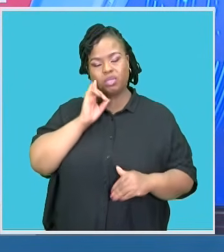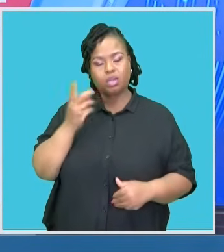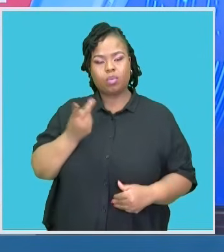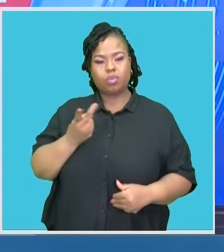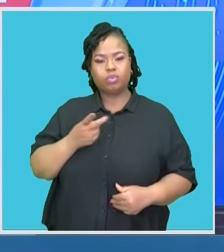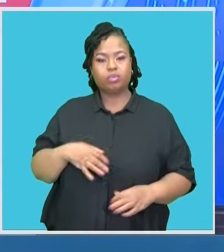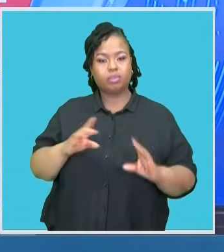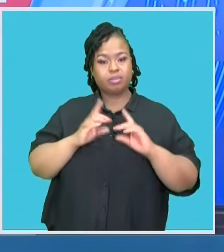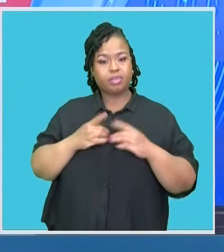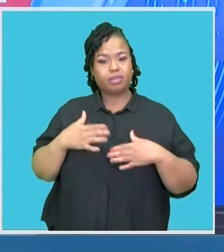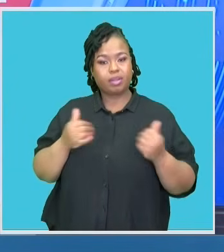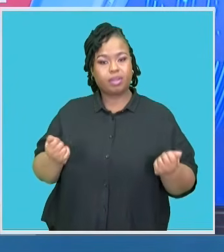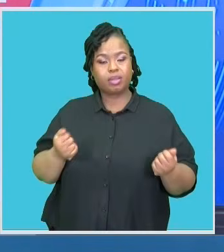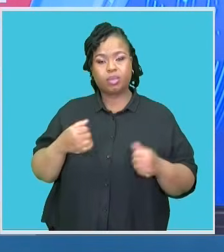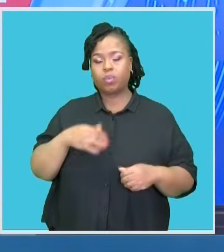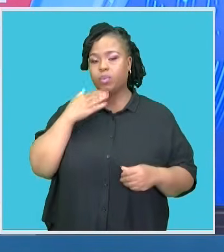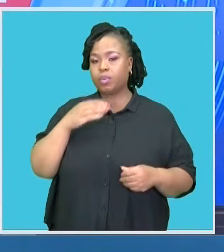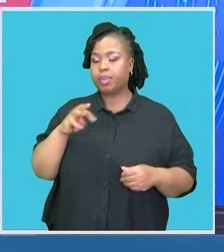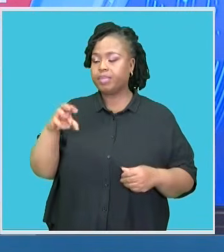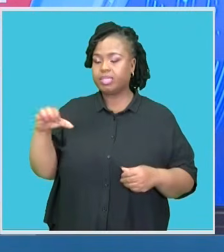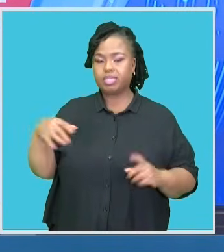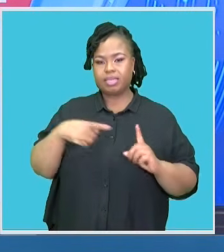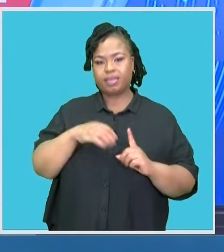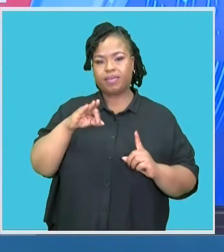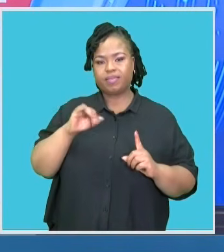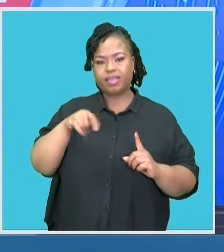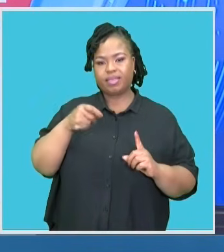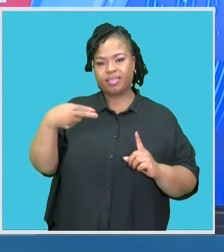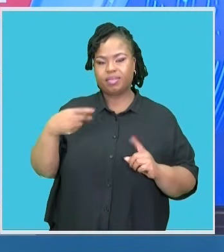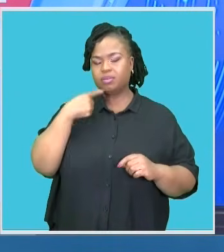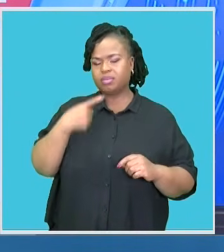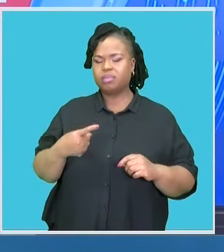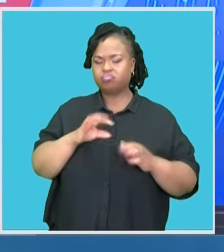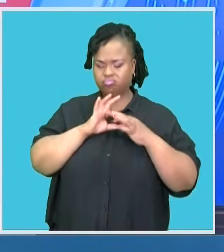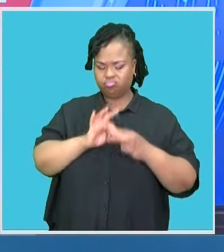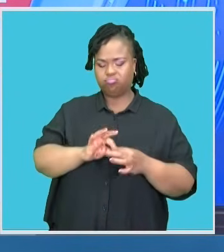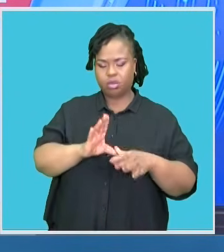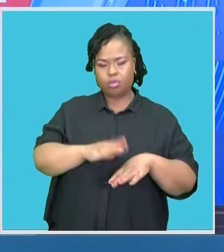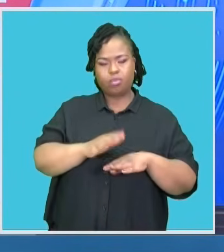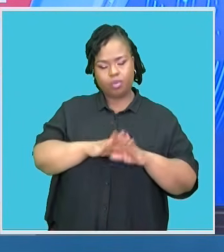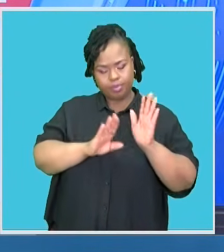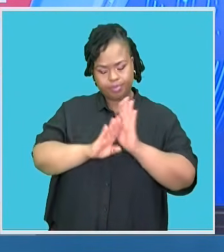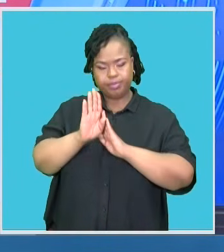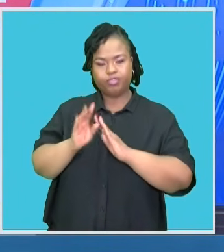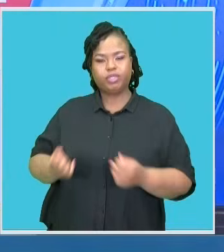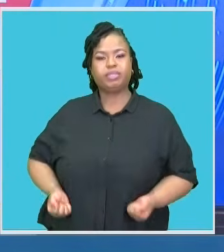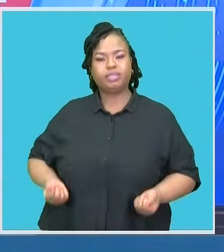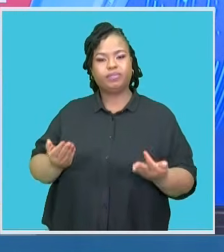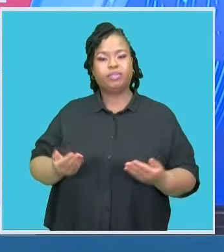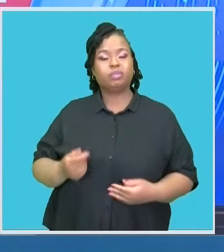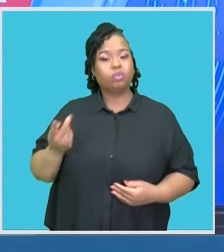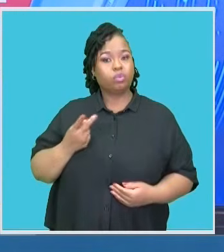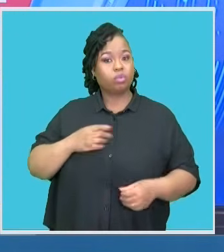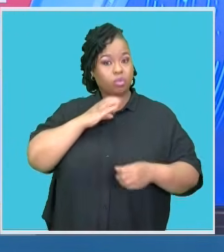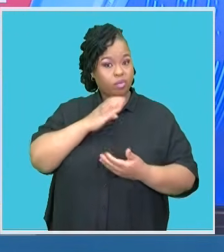Umphathiswa wezempilo waseGauteng uFaith Mazibuko ugxininisa ukuzibophelela kwesebe ekuphuculeni iinkonzo zempilo